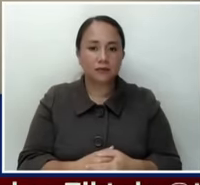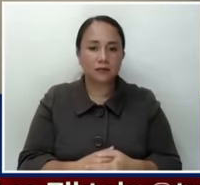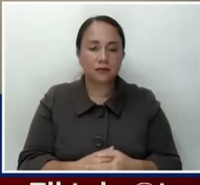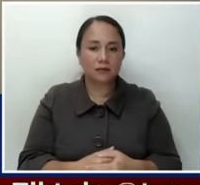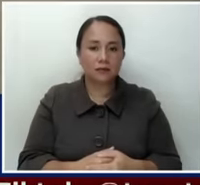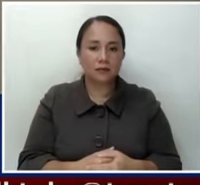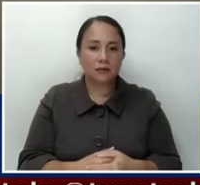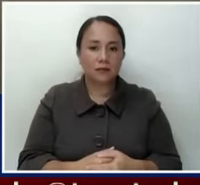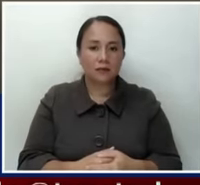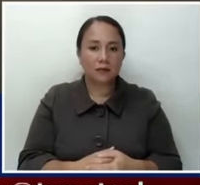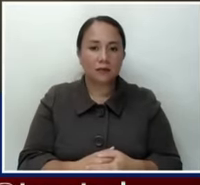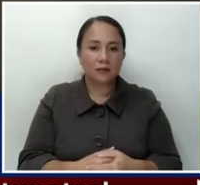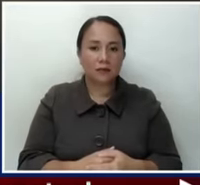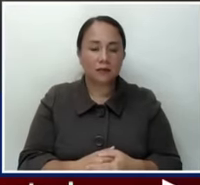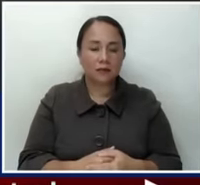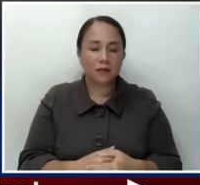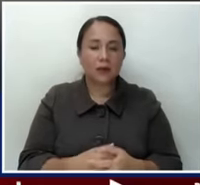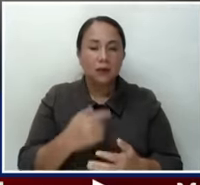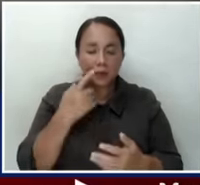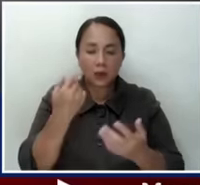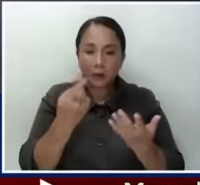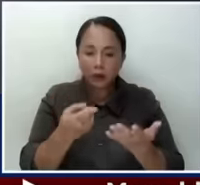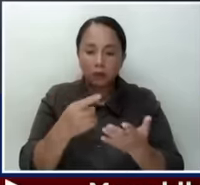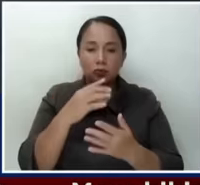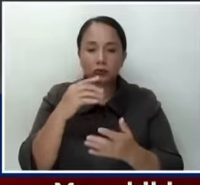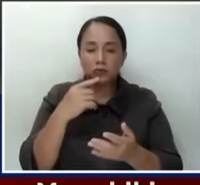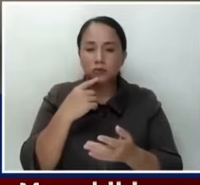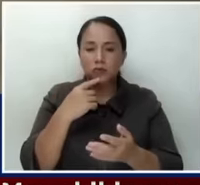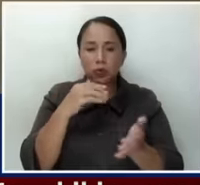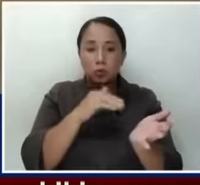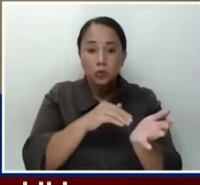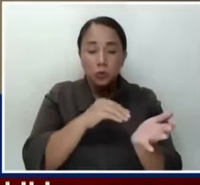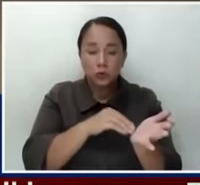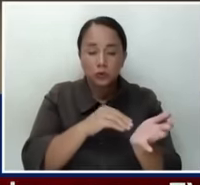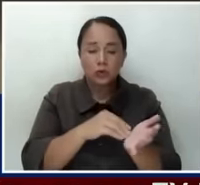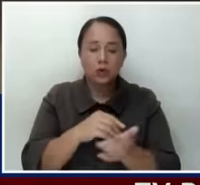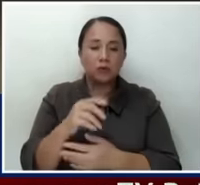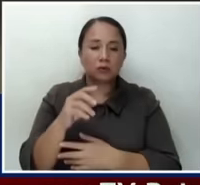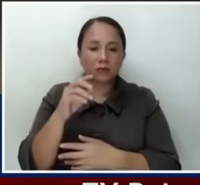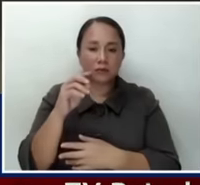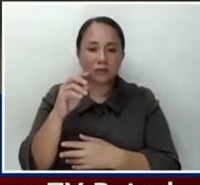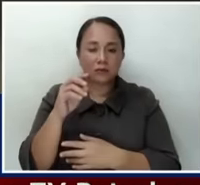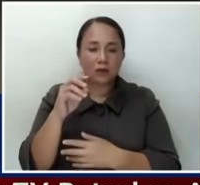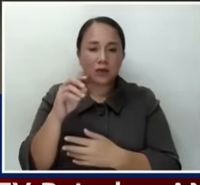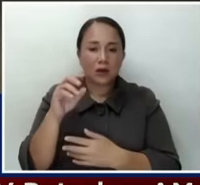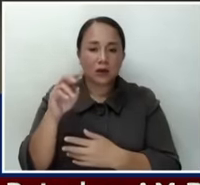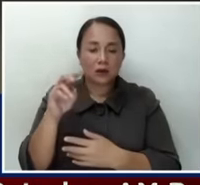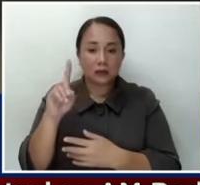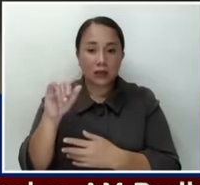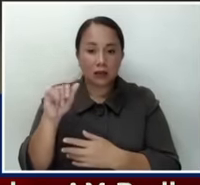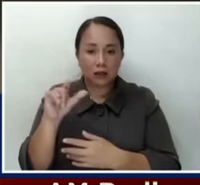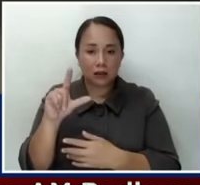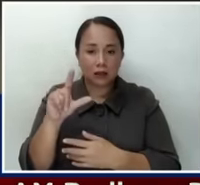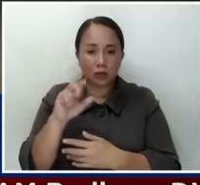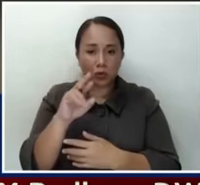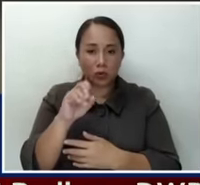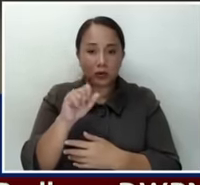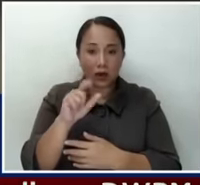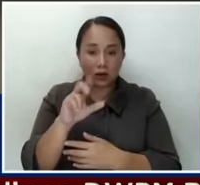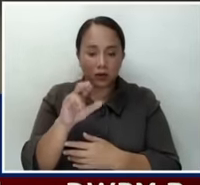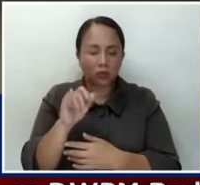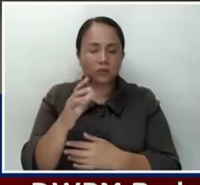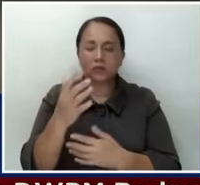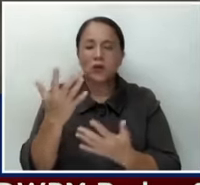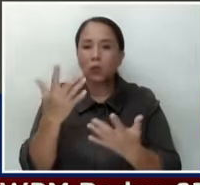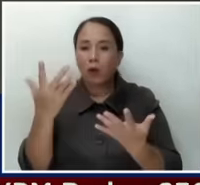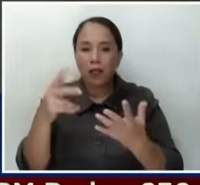Kabayan. Kabayan, idiniin ni Dr. Del Rosario na wala namang nasaktan sa sunog, pero yun nga ay maraming mga